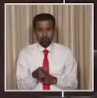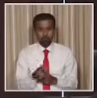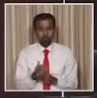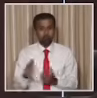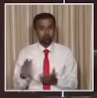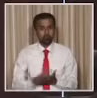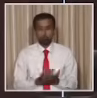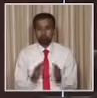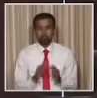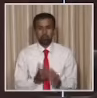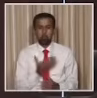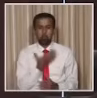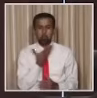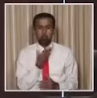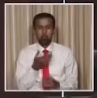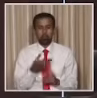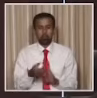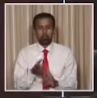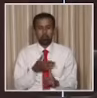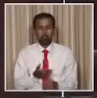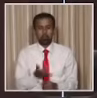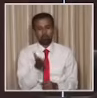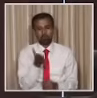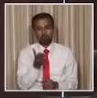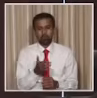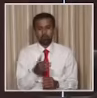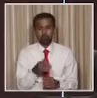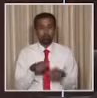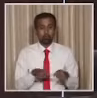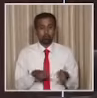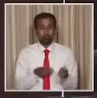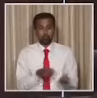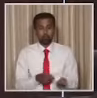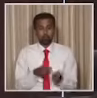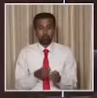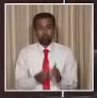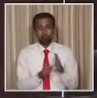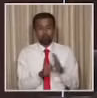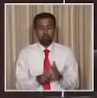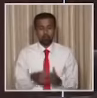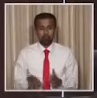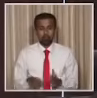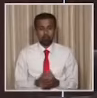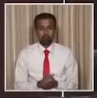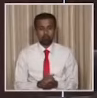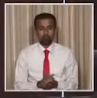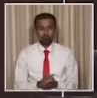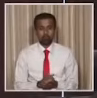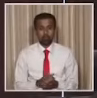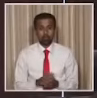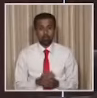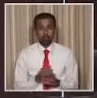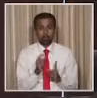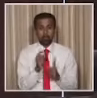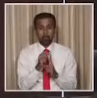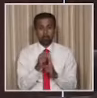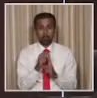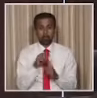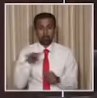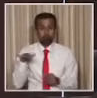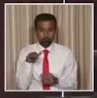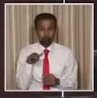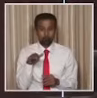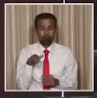penihinnya boru pampori ya bidara itu ninsa gowia ada amaru dua telatino. Anit peti ngopo tu malah dana ada padavi swipur padavi.